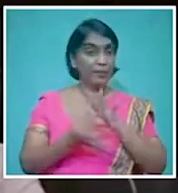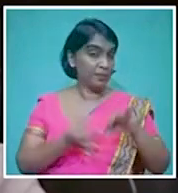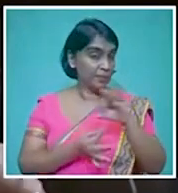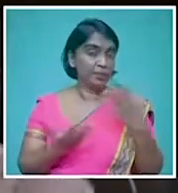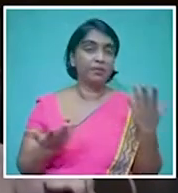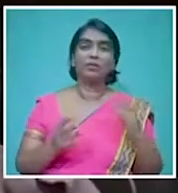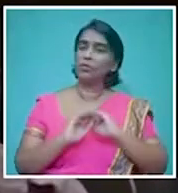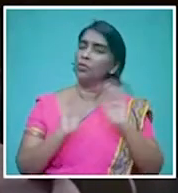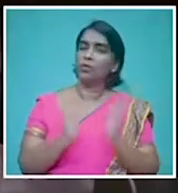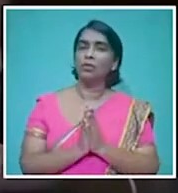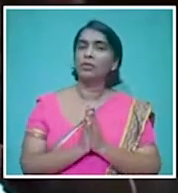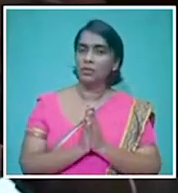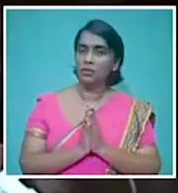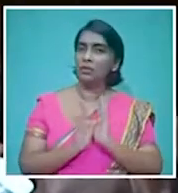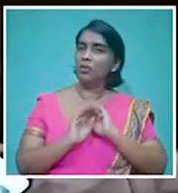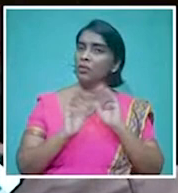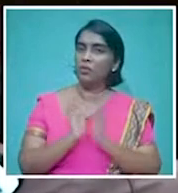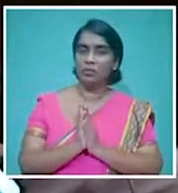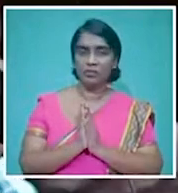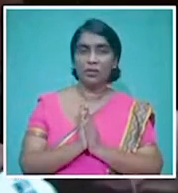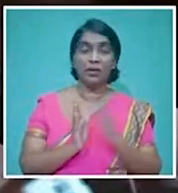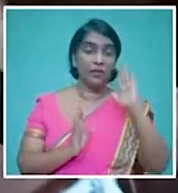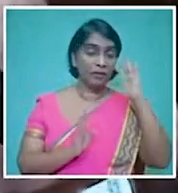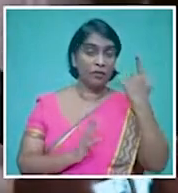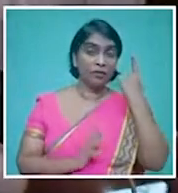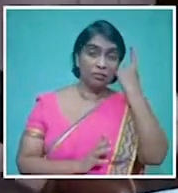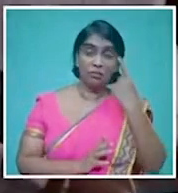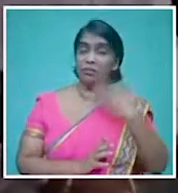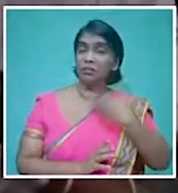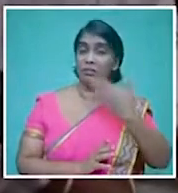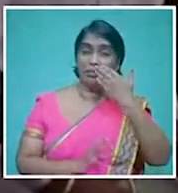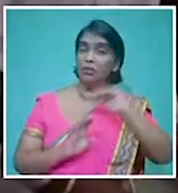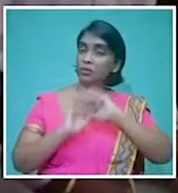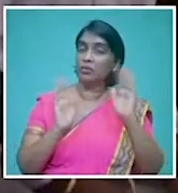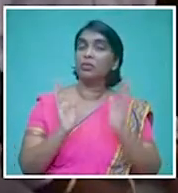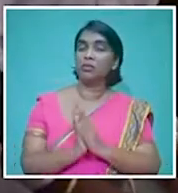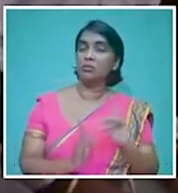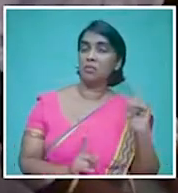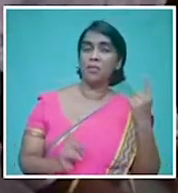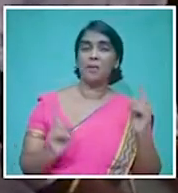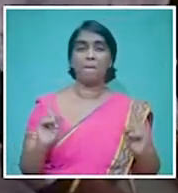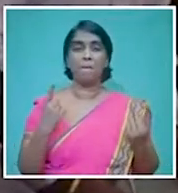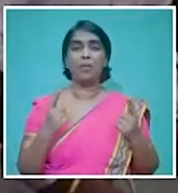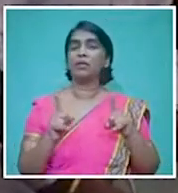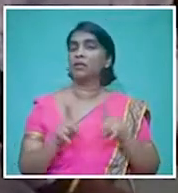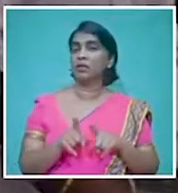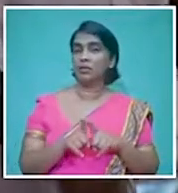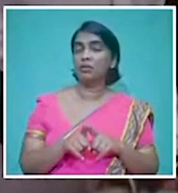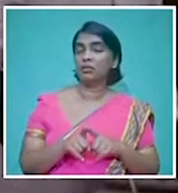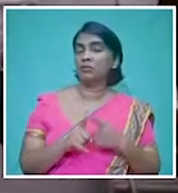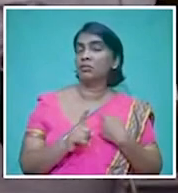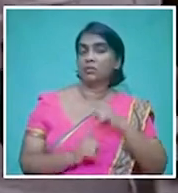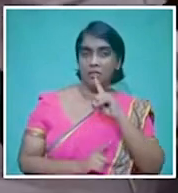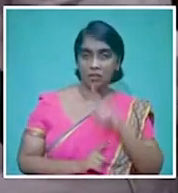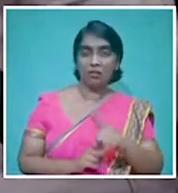ප්‍රජාතන්ත්‍රවාදය මේ සියලු දේ පිළිබඳව විශේෂඥයා සහ සියලු දේ පිළිබඳව අණ දෙන්නා පවට ඒවා විග්‍රහ